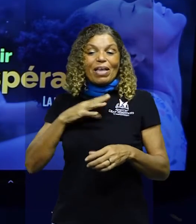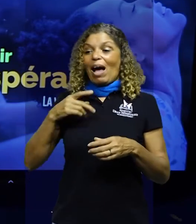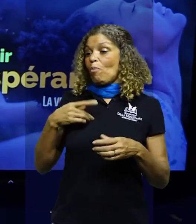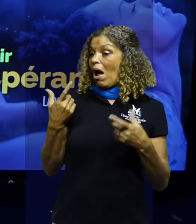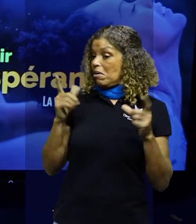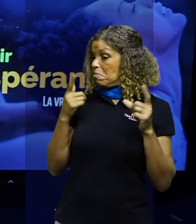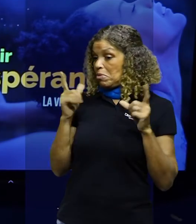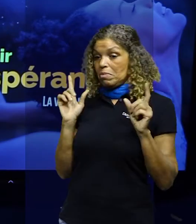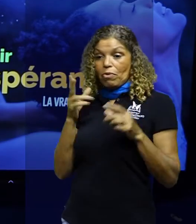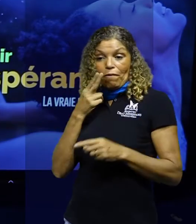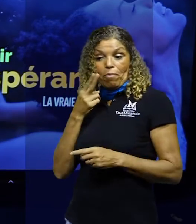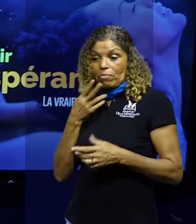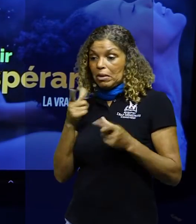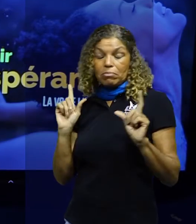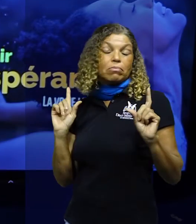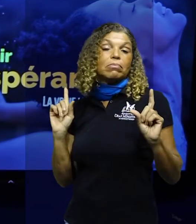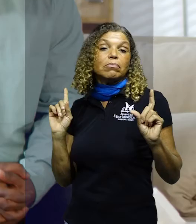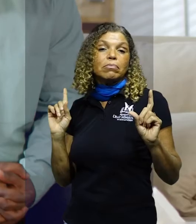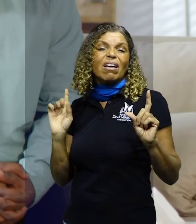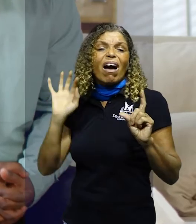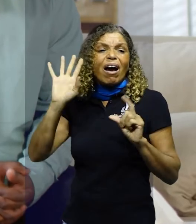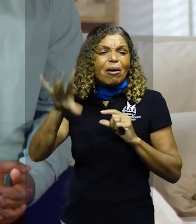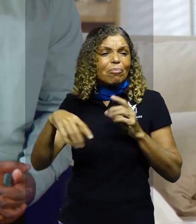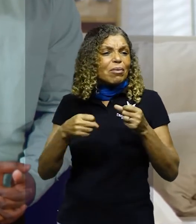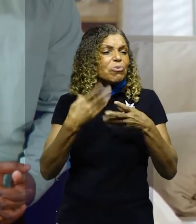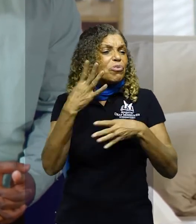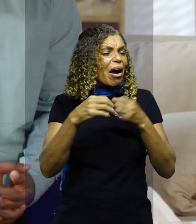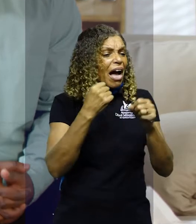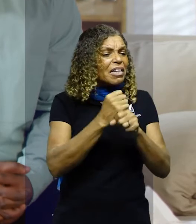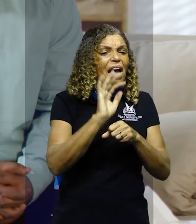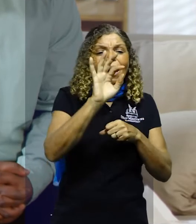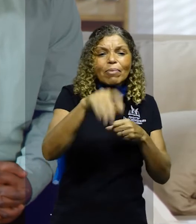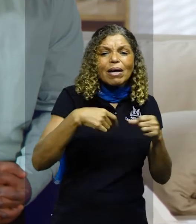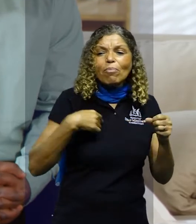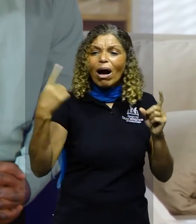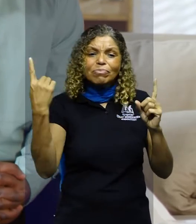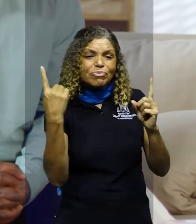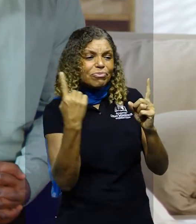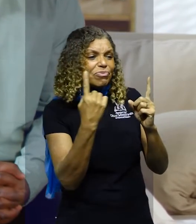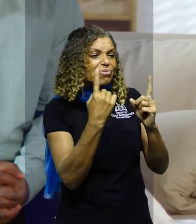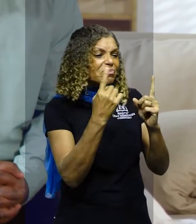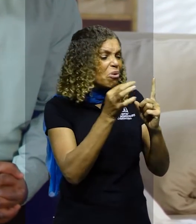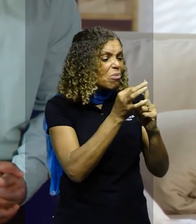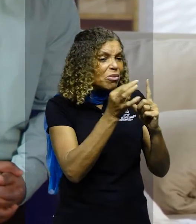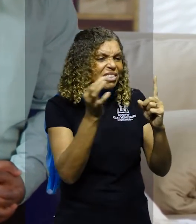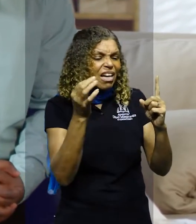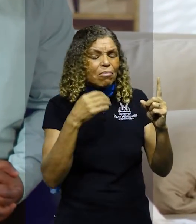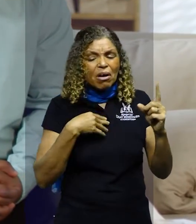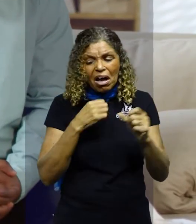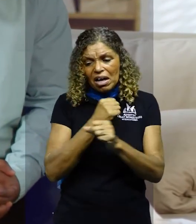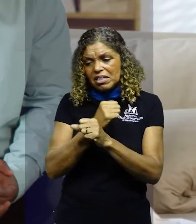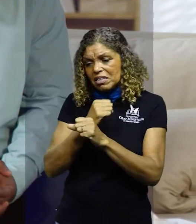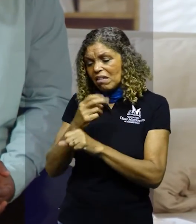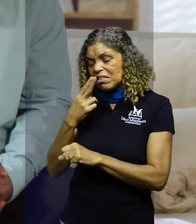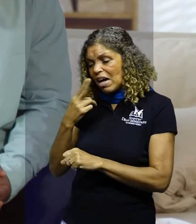Et quand nous les rencontrons quelques années plus tard, ils nous disent « Je suis esclave de la cigarette, j'aimerais bien arrêter, mais je